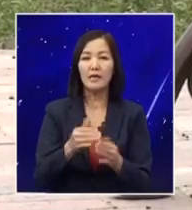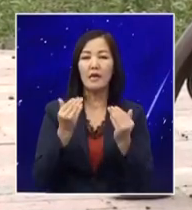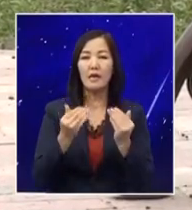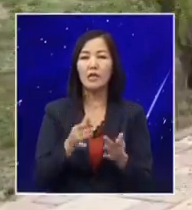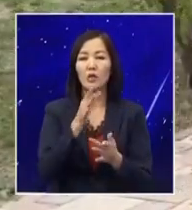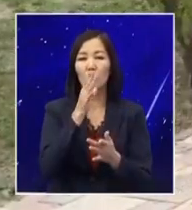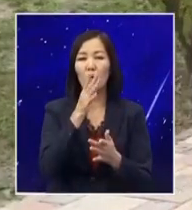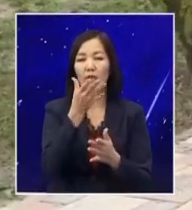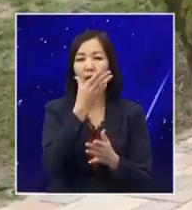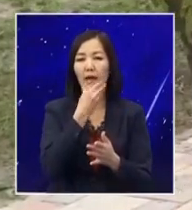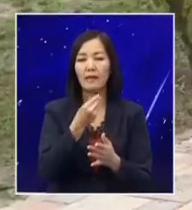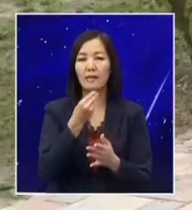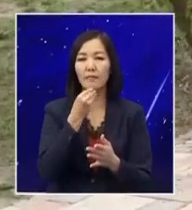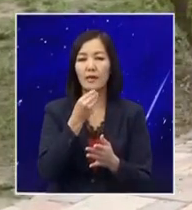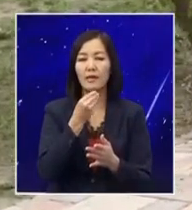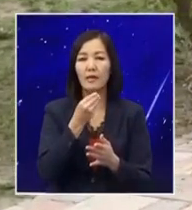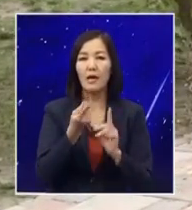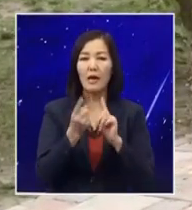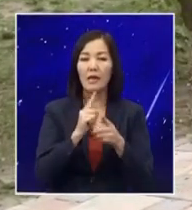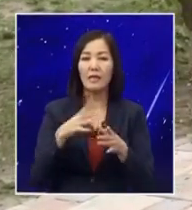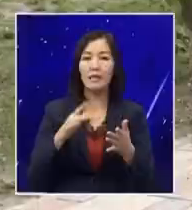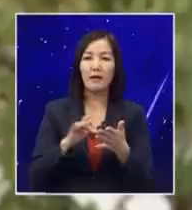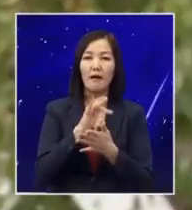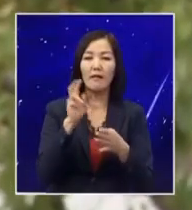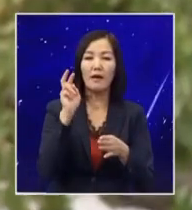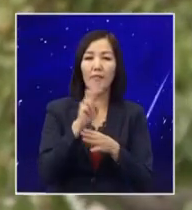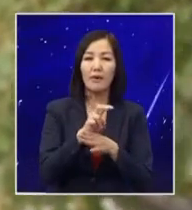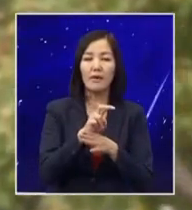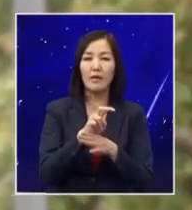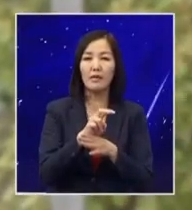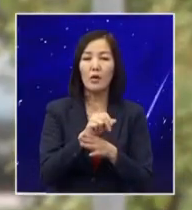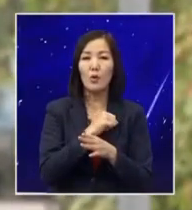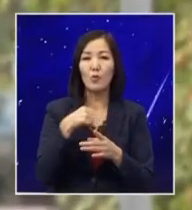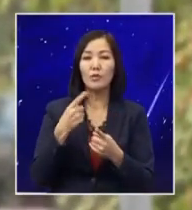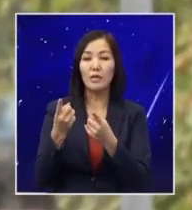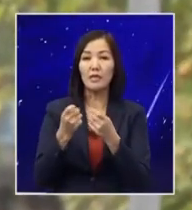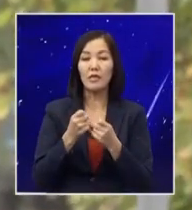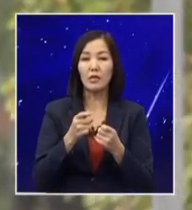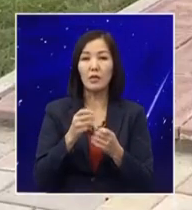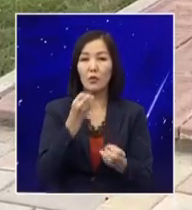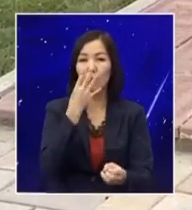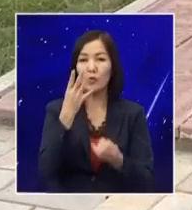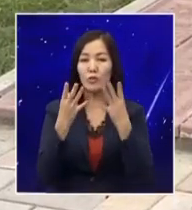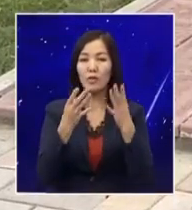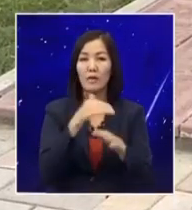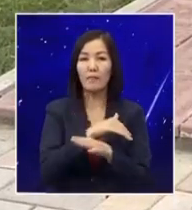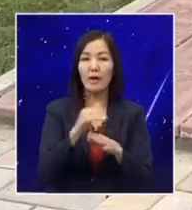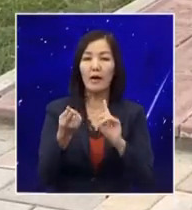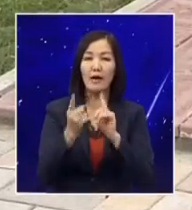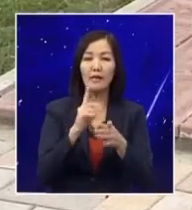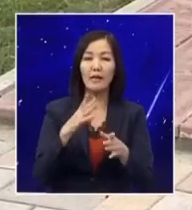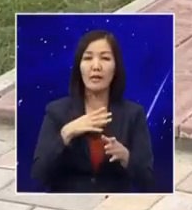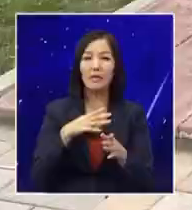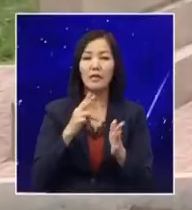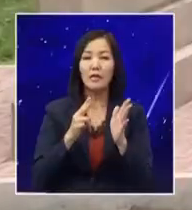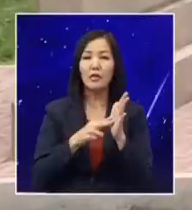уақытта құлпырып, қала көркіне көрік қосып келеді. Шаһарға сапарлап келген қонақтарды өзіне тартып тұрар гүлзар баққа айналған. Саябақтың жеті жеріне